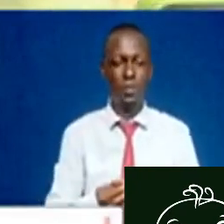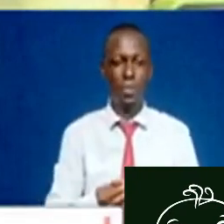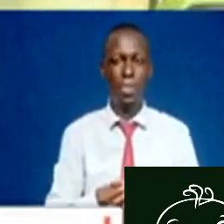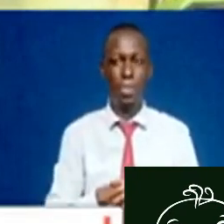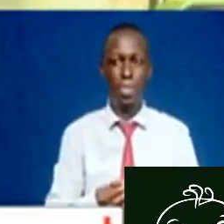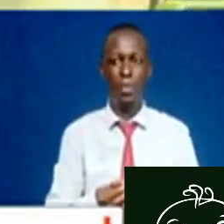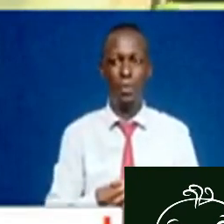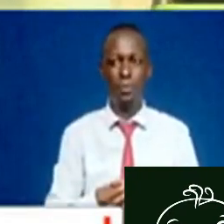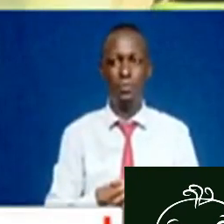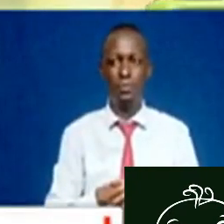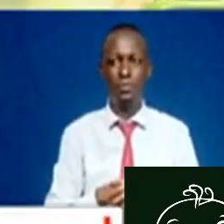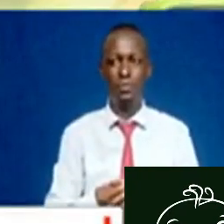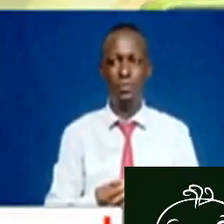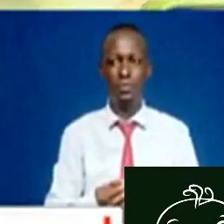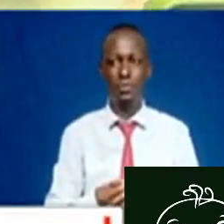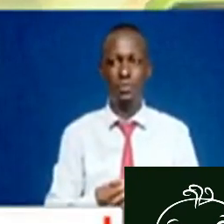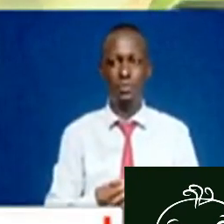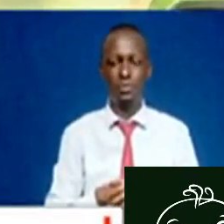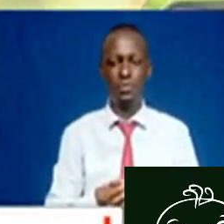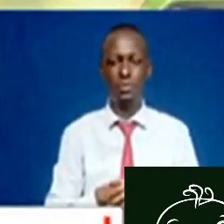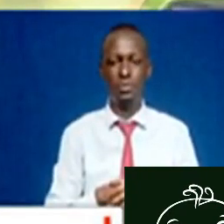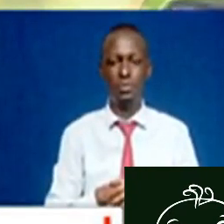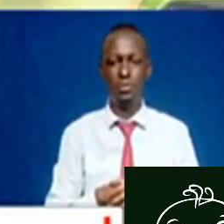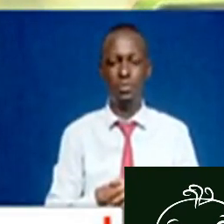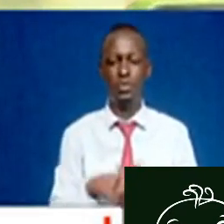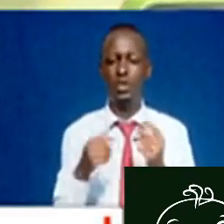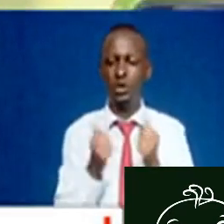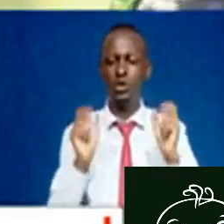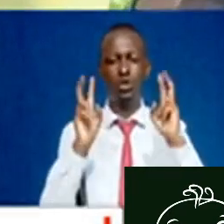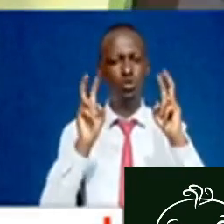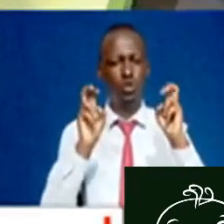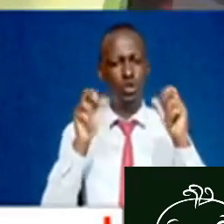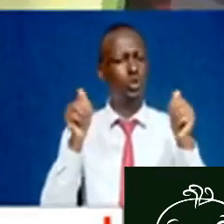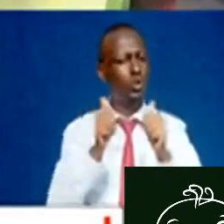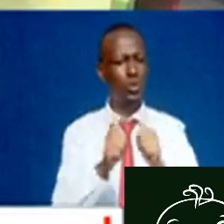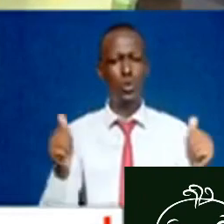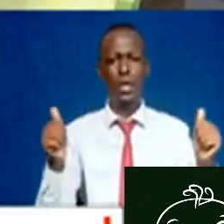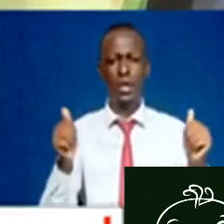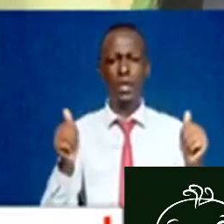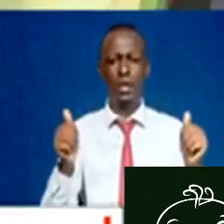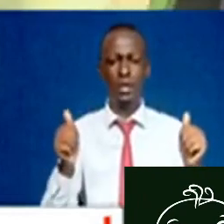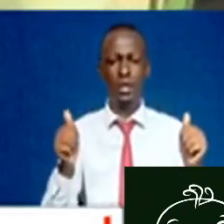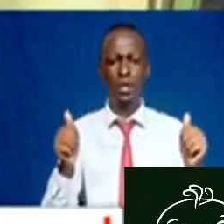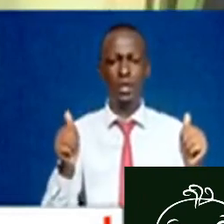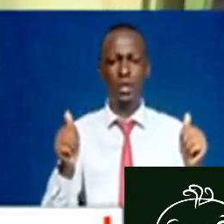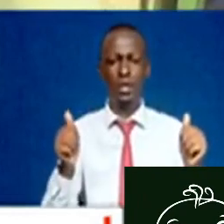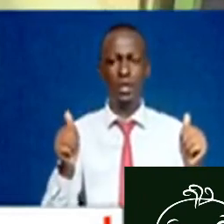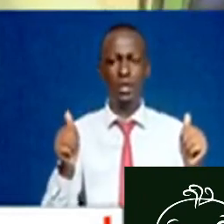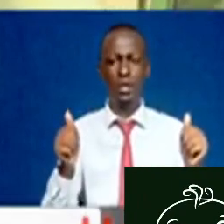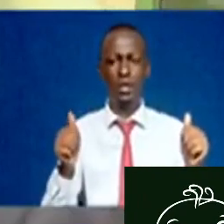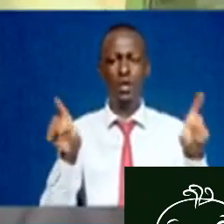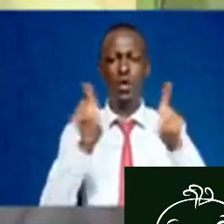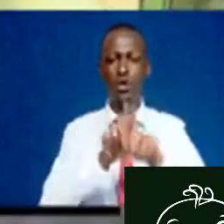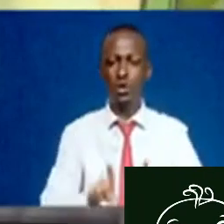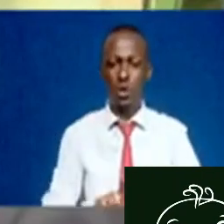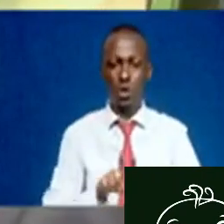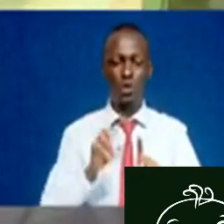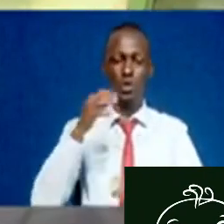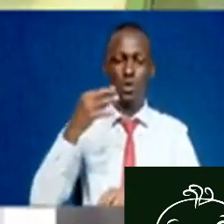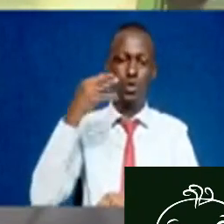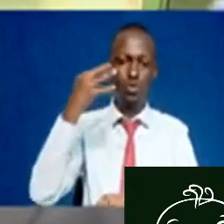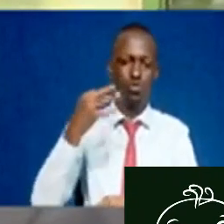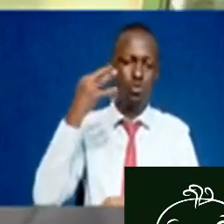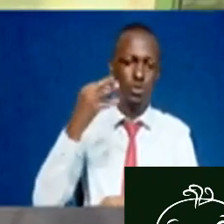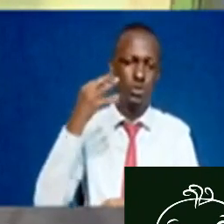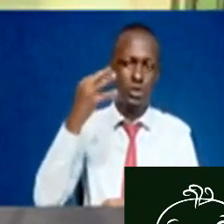in terms of handling these matters, and would like to see that in future there is no